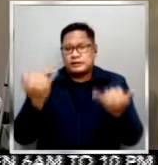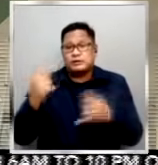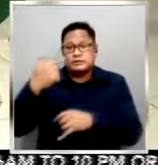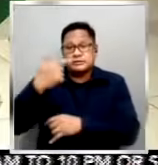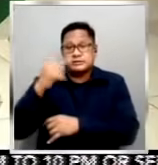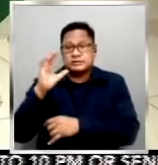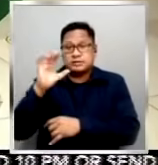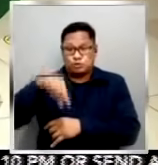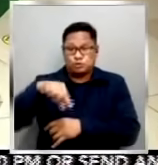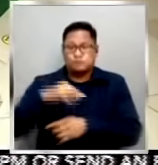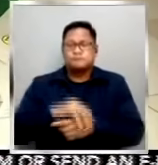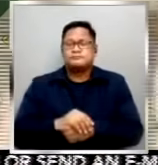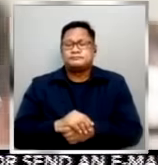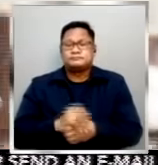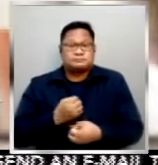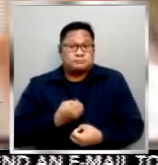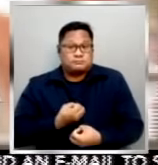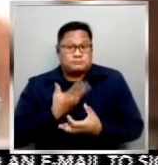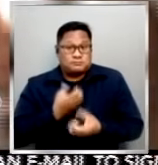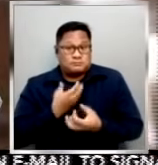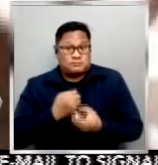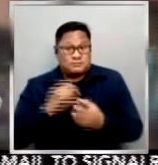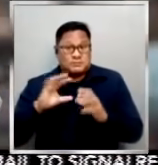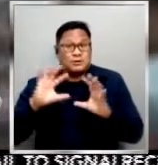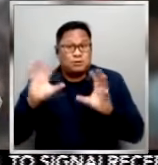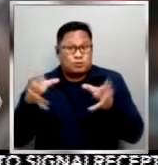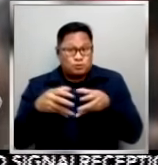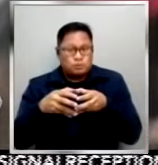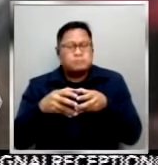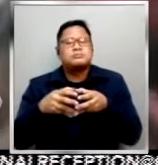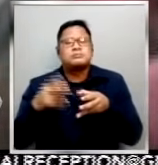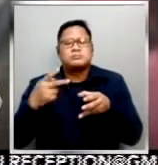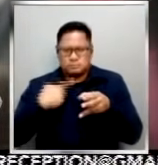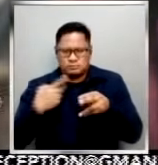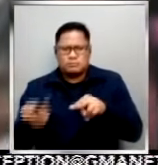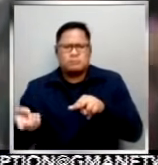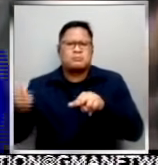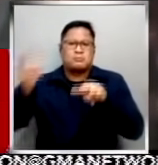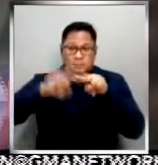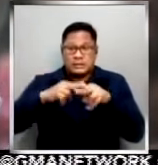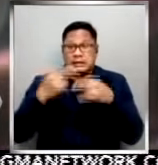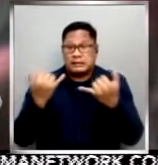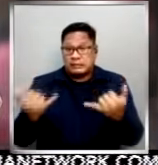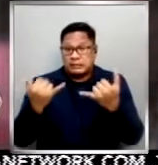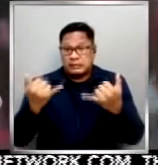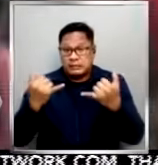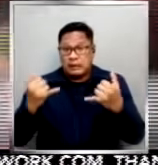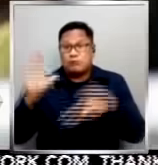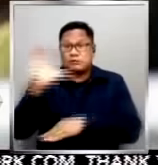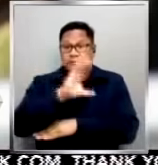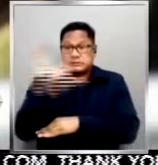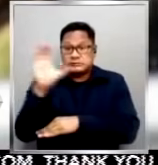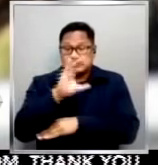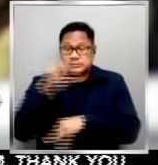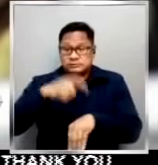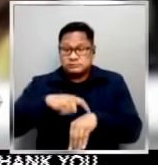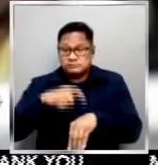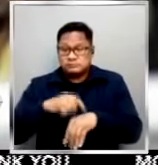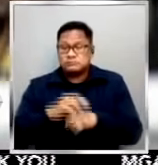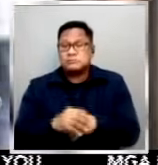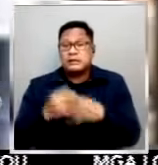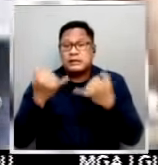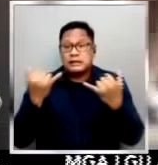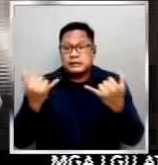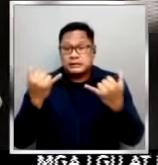Okta, posibleng pumalo pa ang COVID cases ngayong holiday season. Ang National Task Force Against COVID-19 patuloy daw